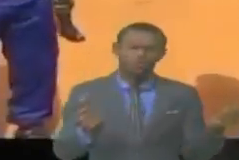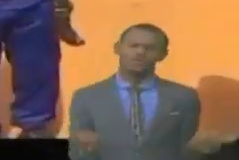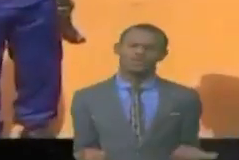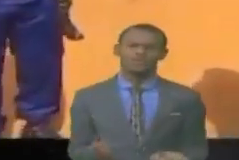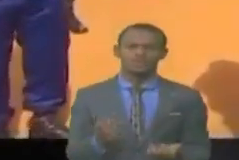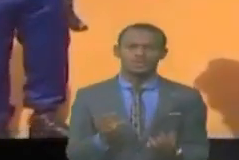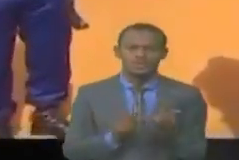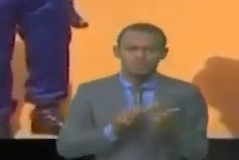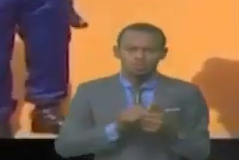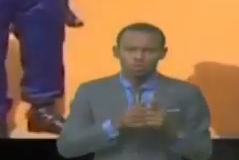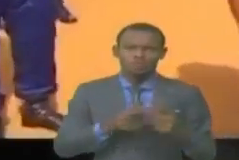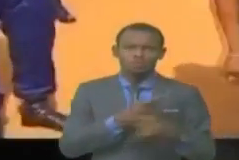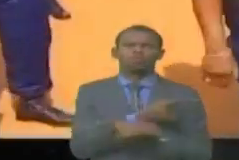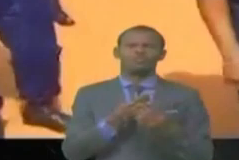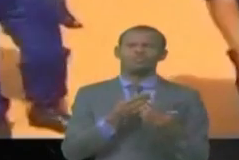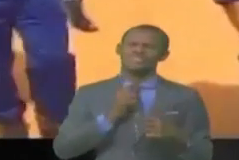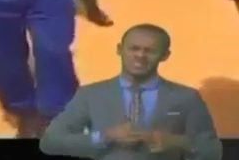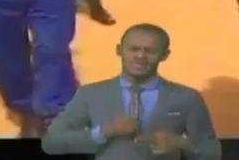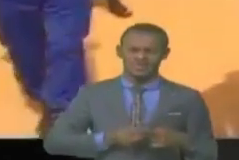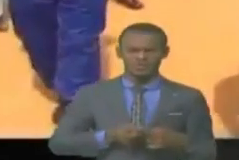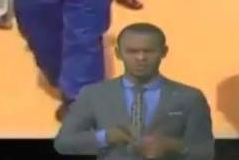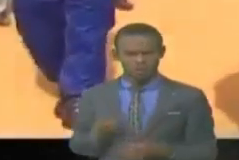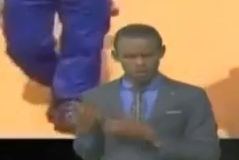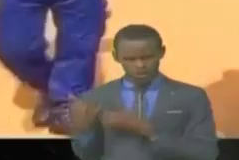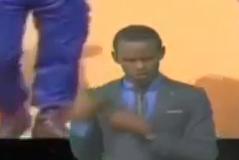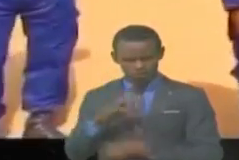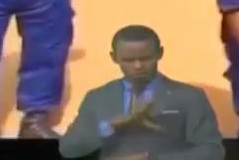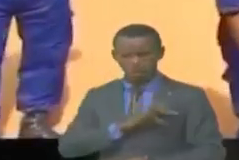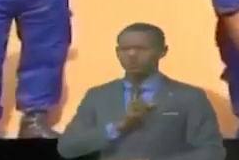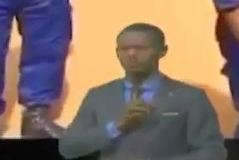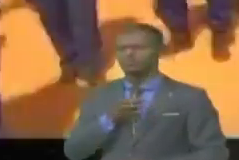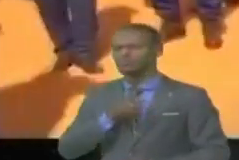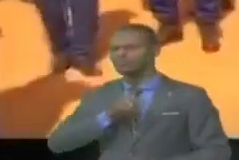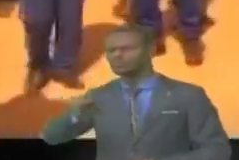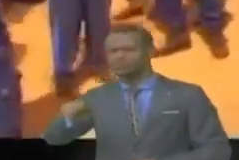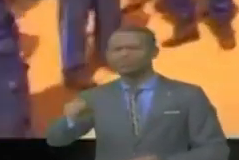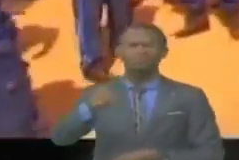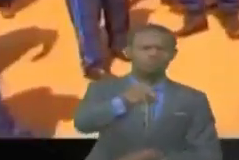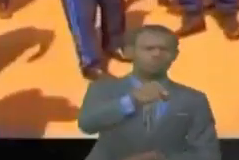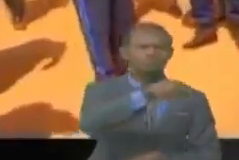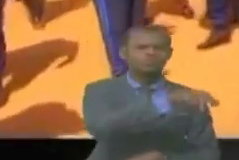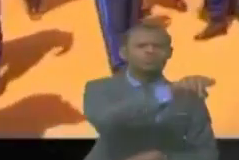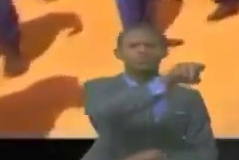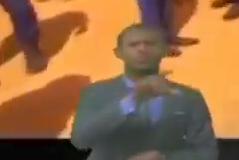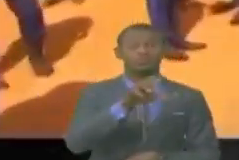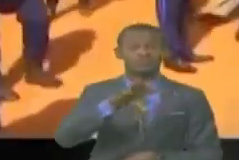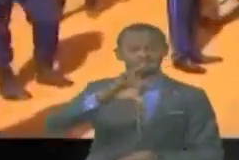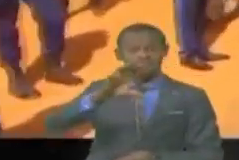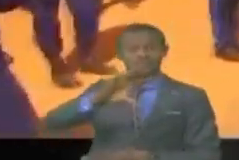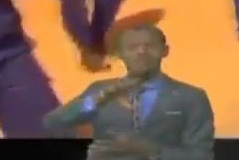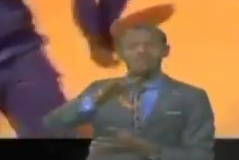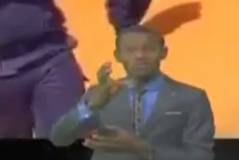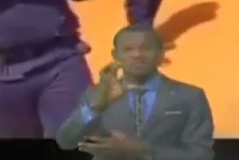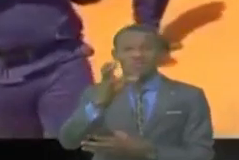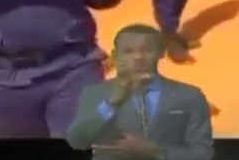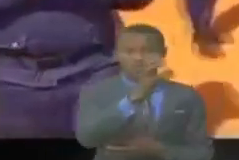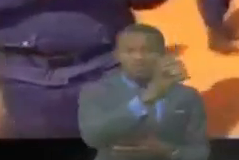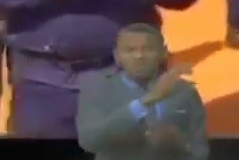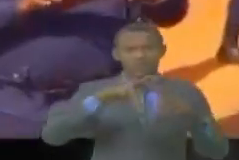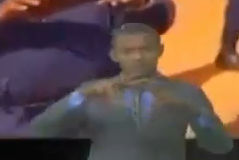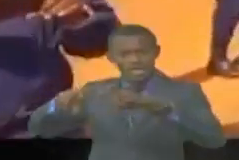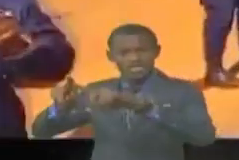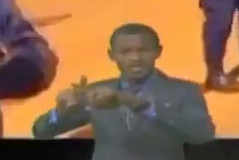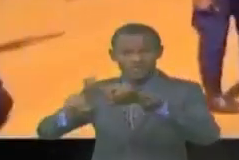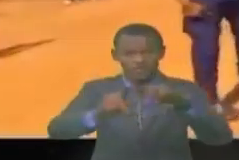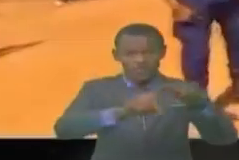Partout où il est passé, soit au village Loloa, Badengaïdo, Epoulou, Nyanya et PK51, c'est la route qui